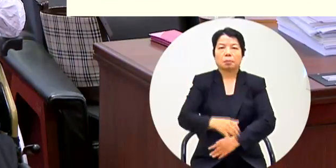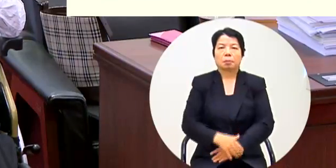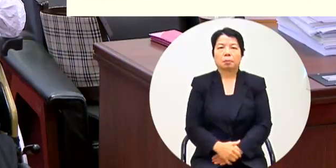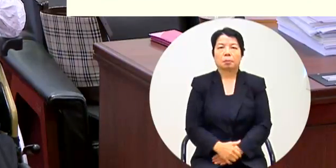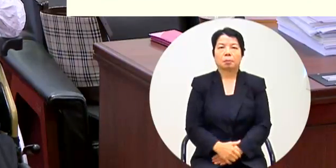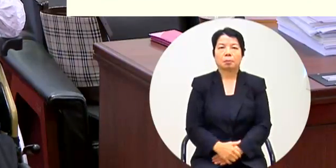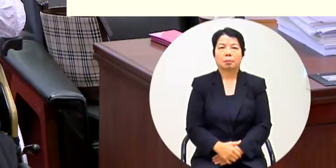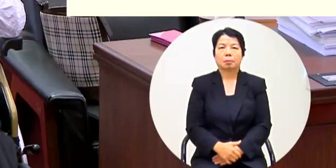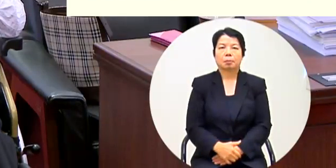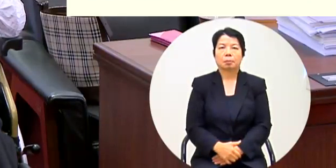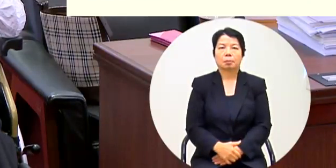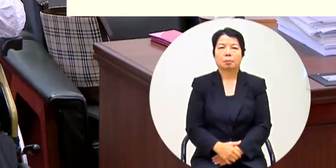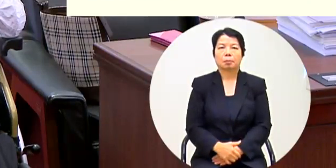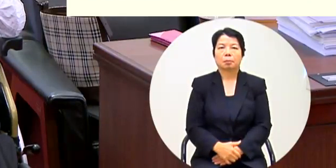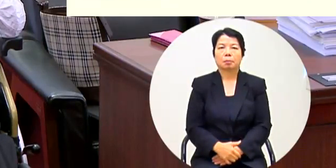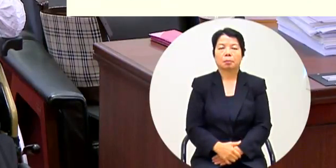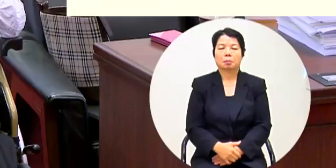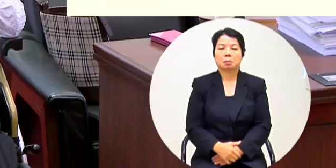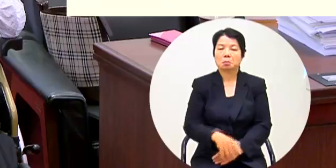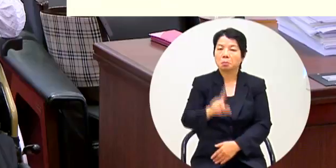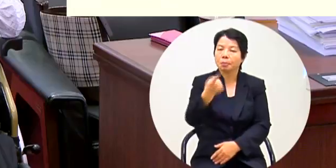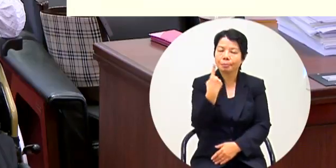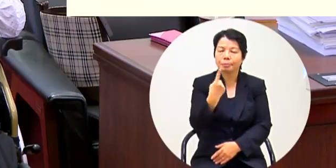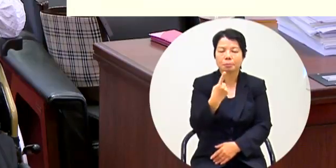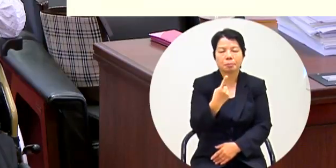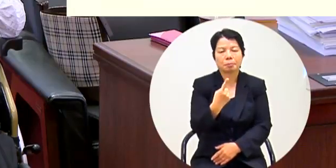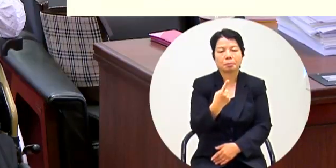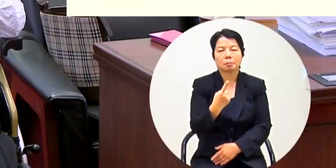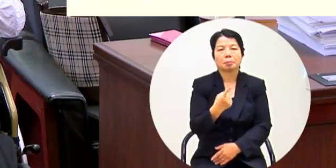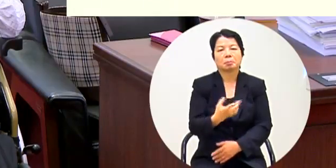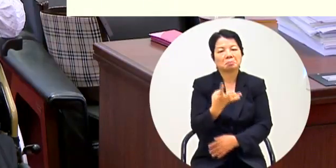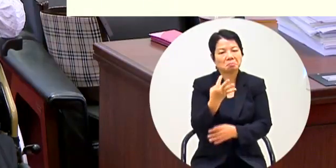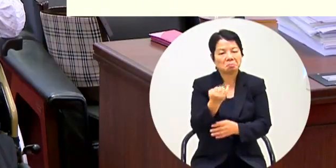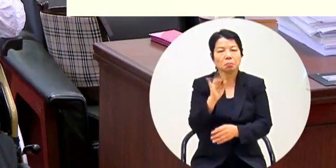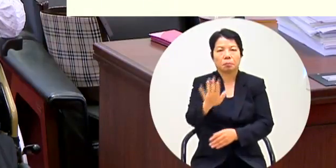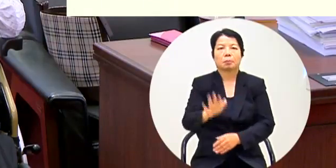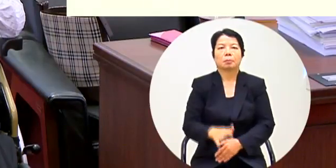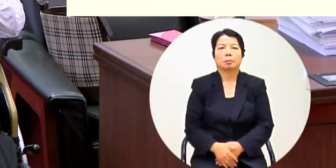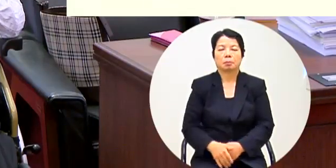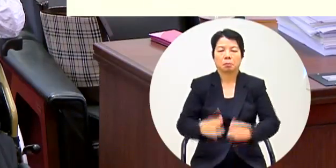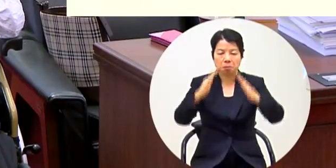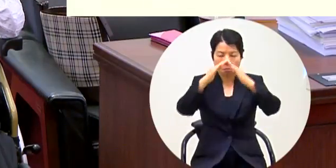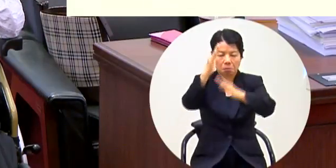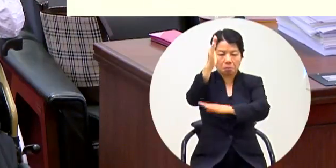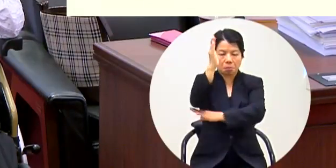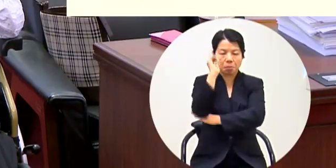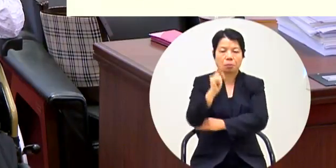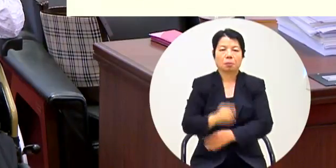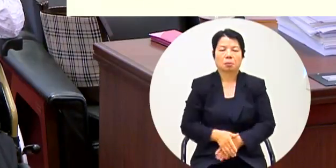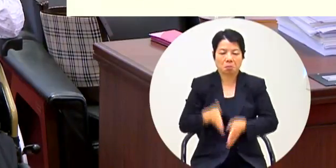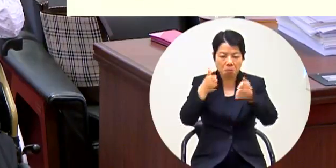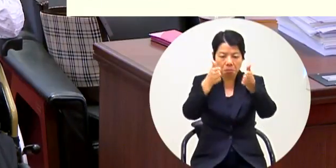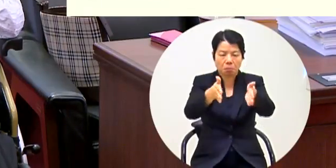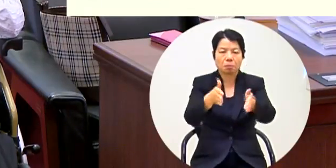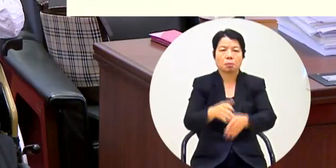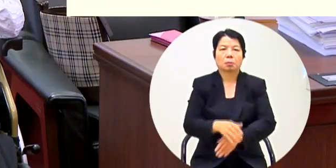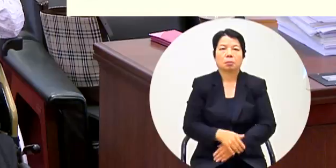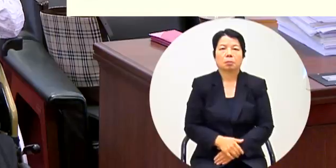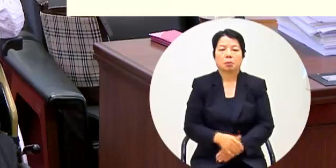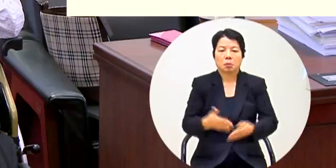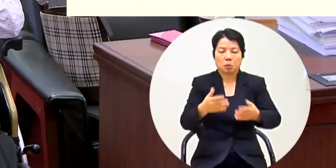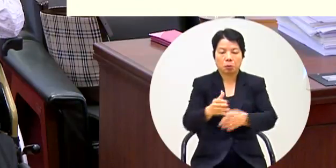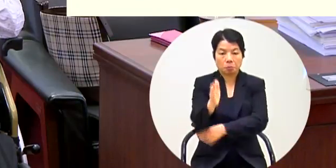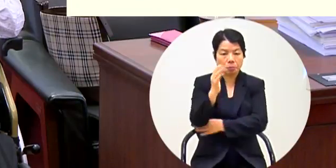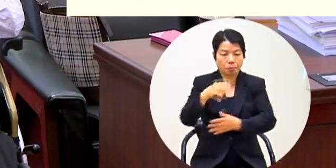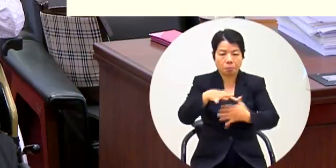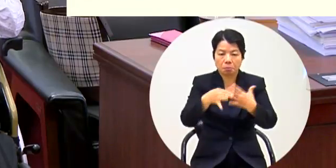个原因啦。那市政府其实在这部分呢也采取了一个很重要的一个政策，我想冬